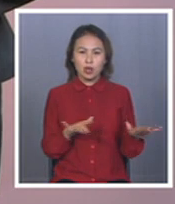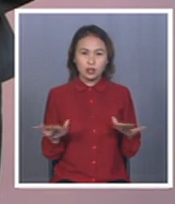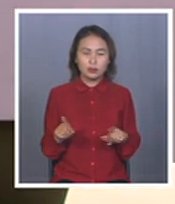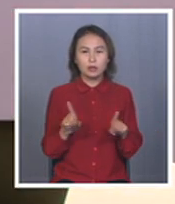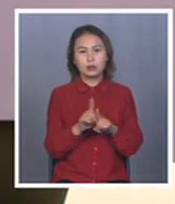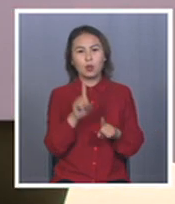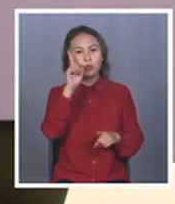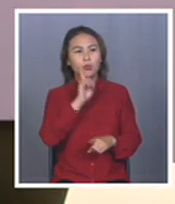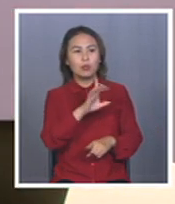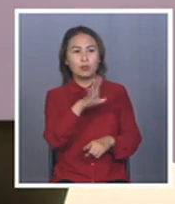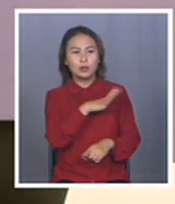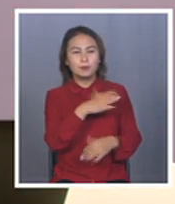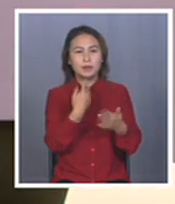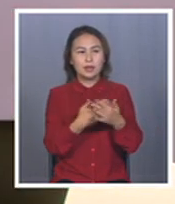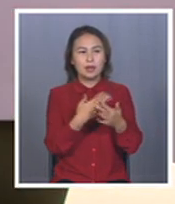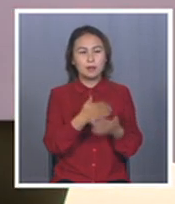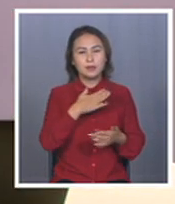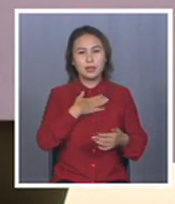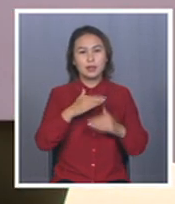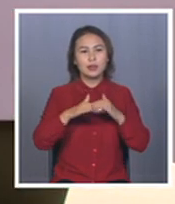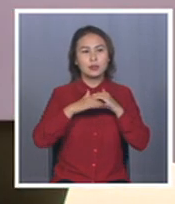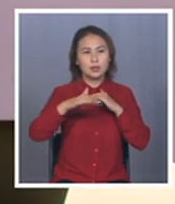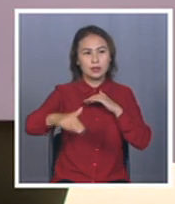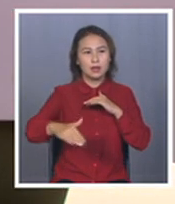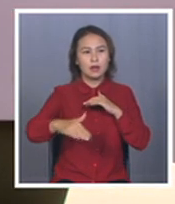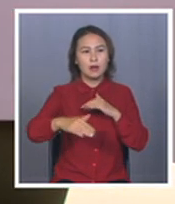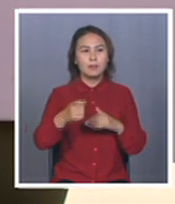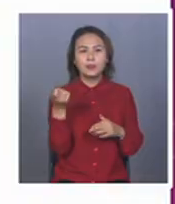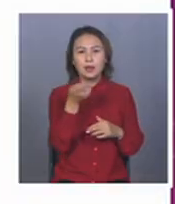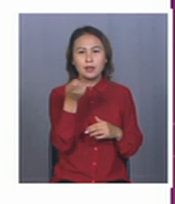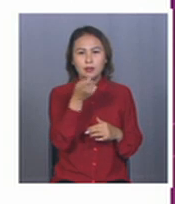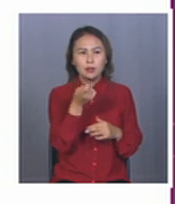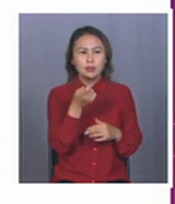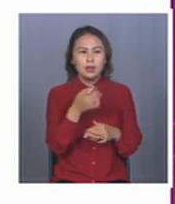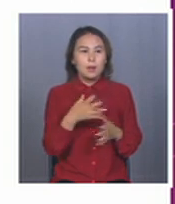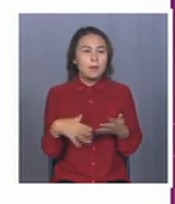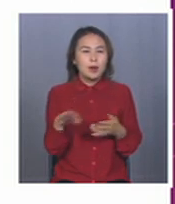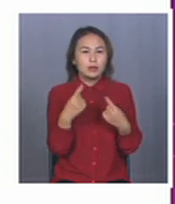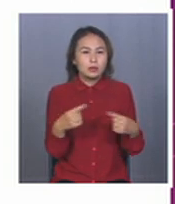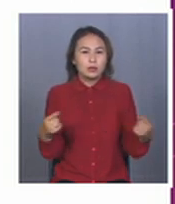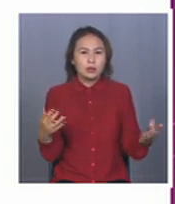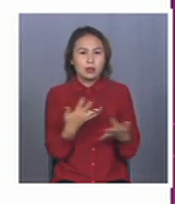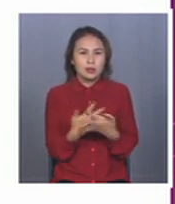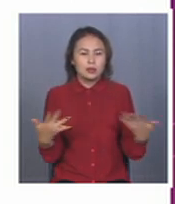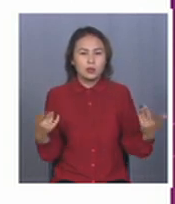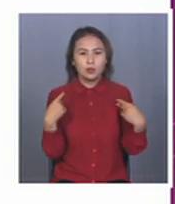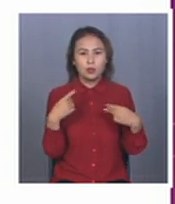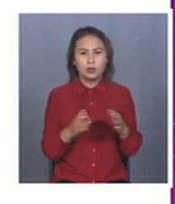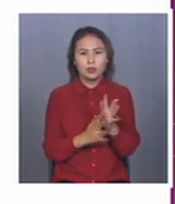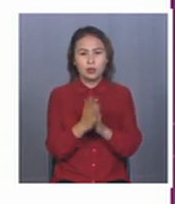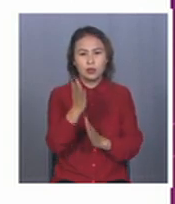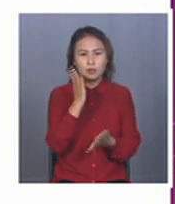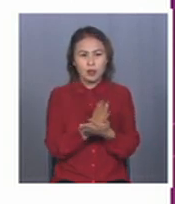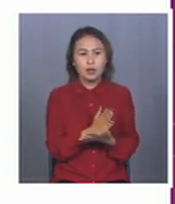болуы. Мысалы, біздің елімізде дәнді дақылдардың барлық түрлері өсіріледі.